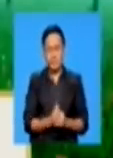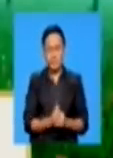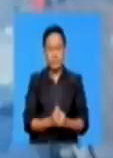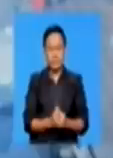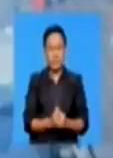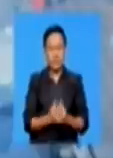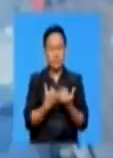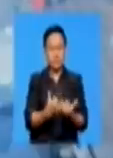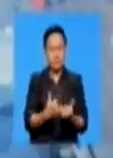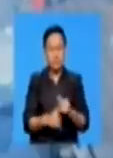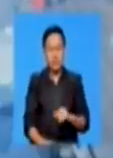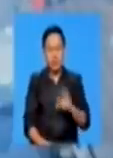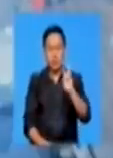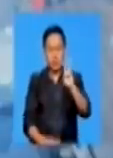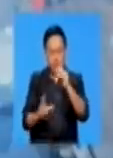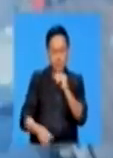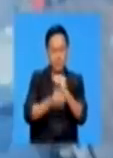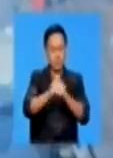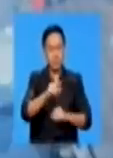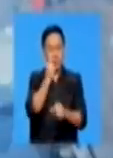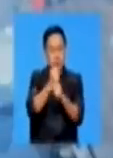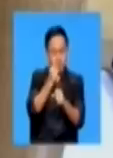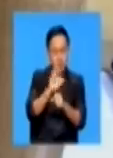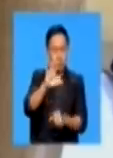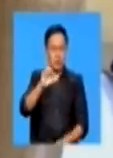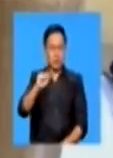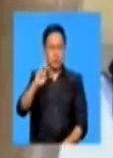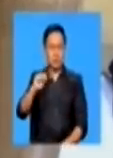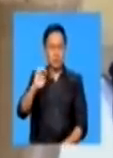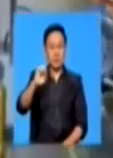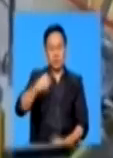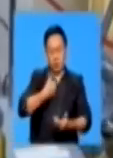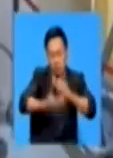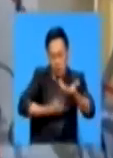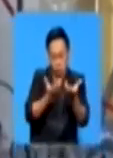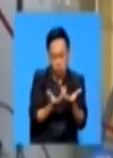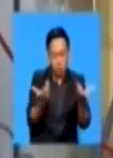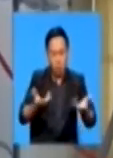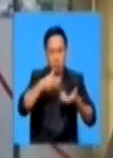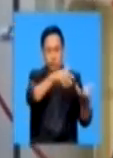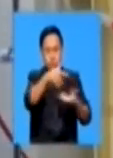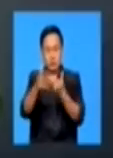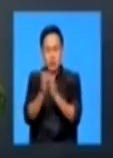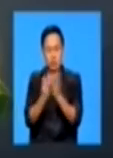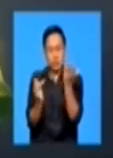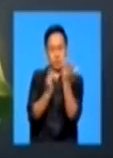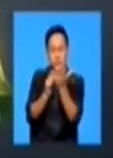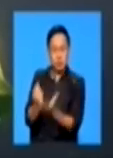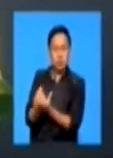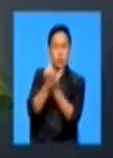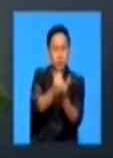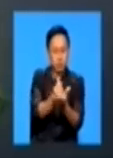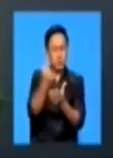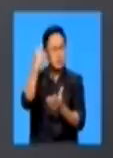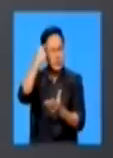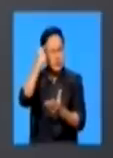การเพิ่มบทบาทของ SMEในการผลักดันการค้าและสร้างนักรบเศรษฐกิจใหม่นะครับที่ขับเคลื่อนด้วยนวัตกรรมคือต้องสร้างสรรค์สิ่งให